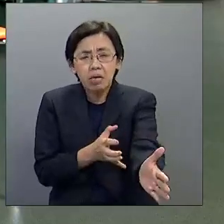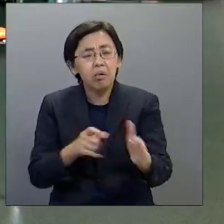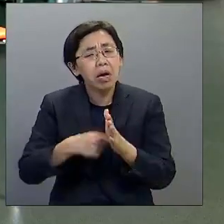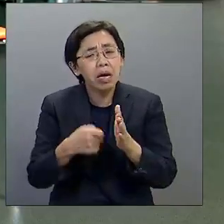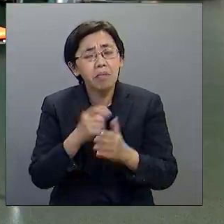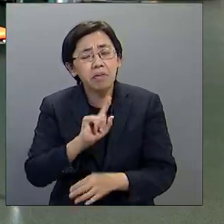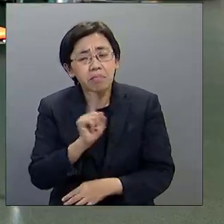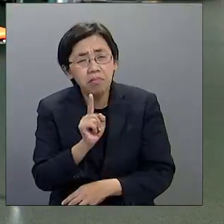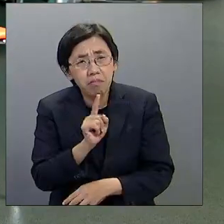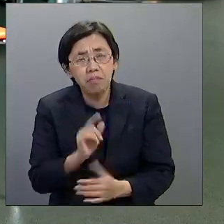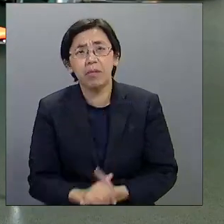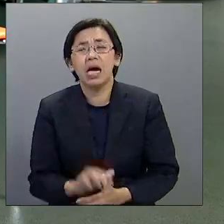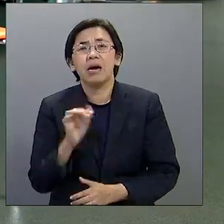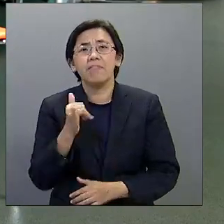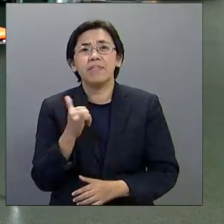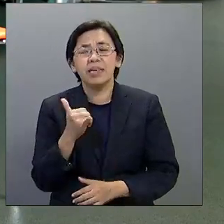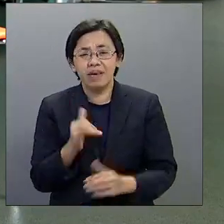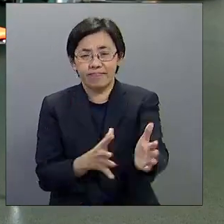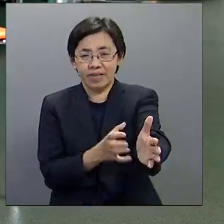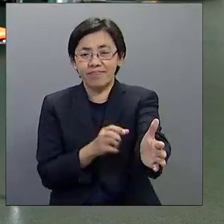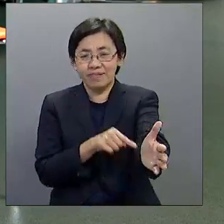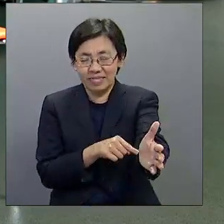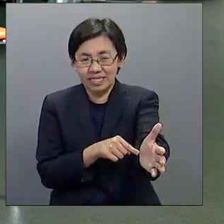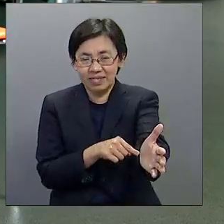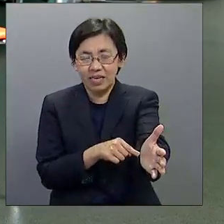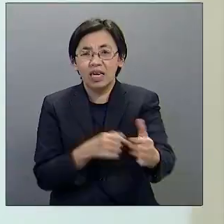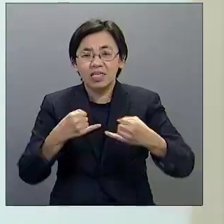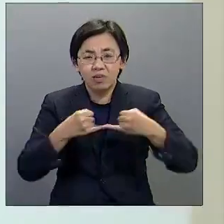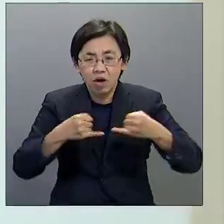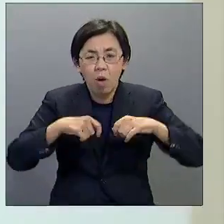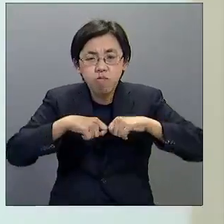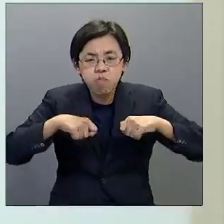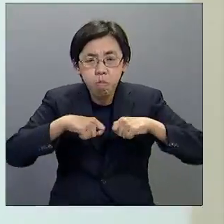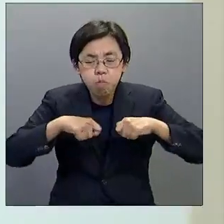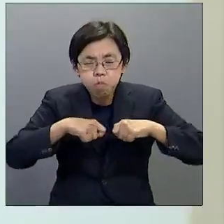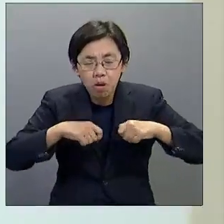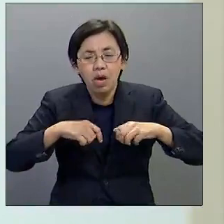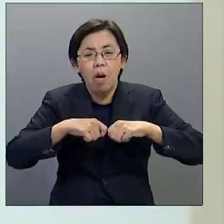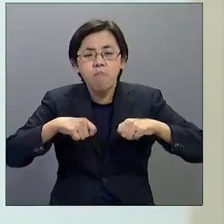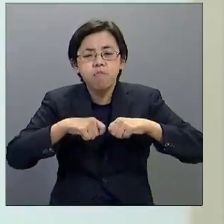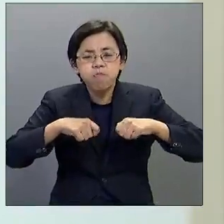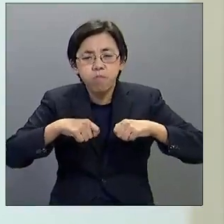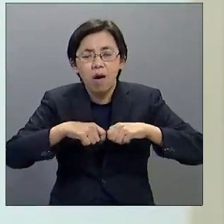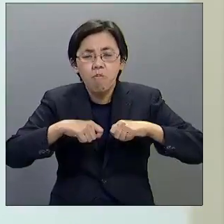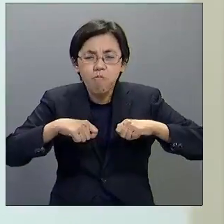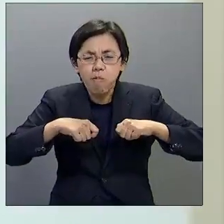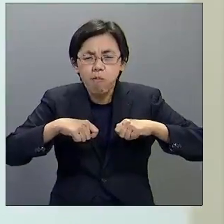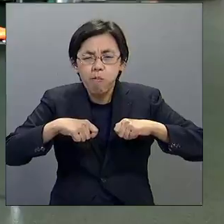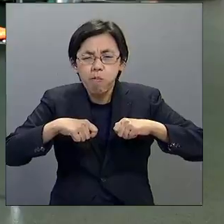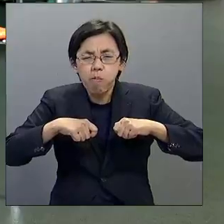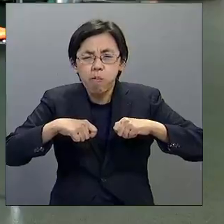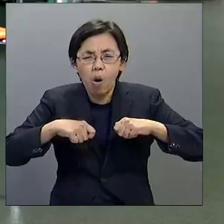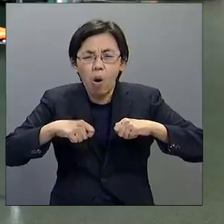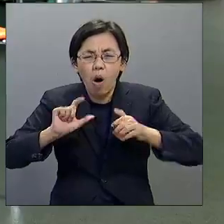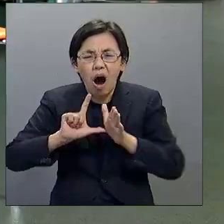อาจจะเกิดจากการที่ตัวกล้ามเนื้อหรือว่าตัวเส้นเอ็นเนี่ยค่ะคือคงท่าอยู่ท่าเดิมนานๆไม่ได้มีการปรับเปลี่ยนท่